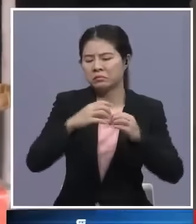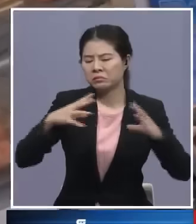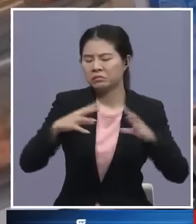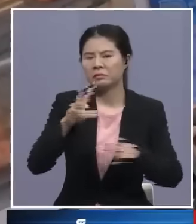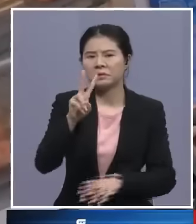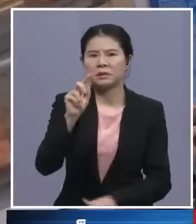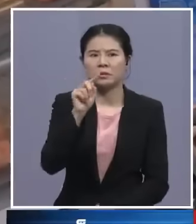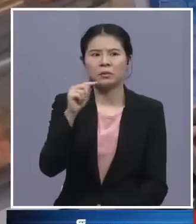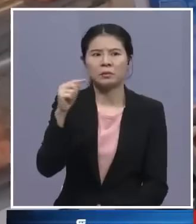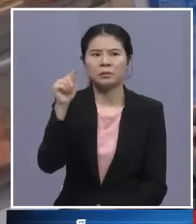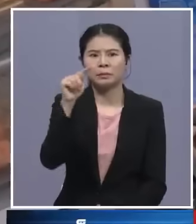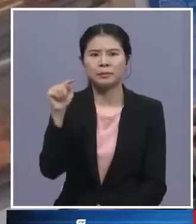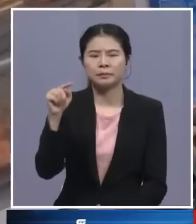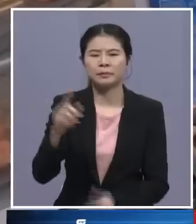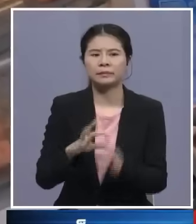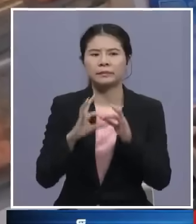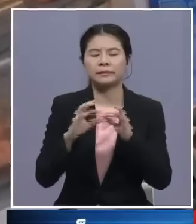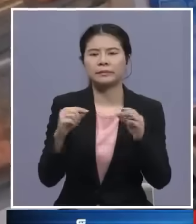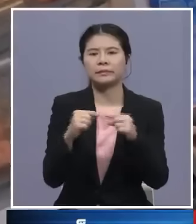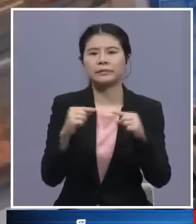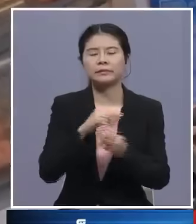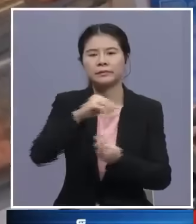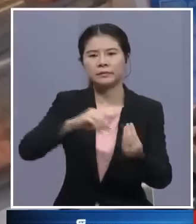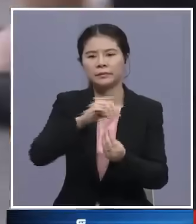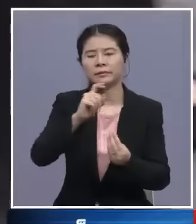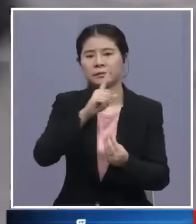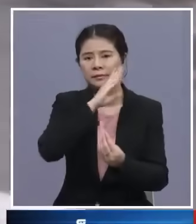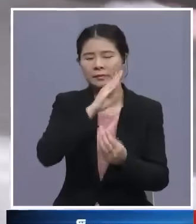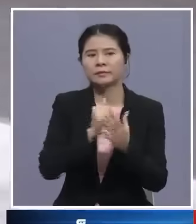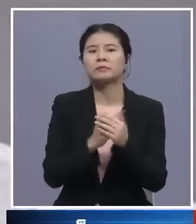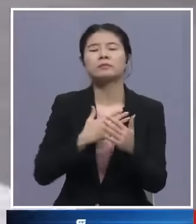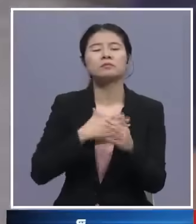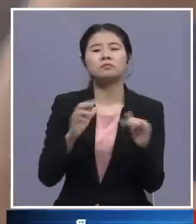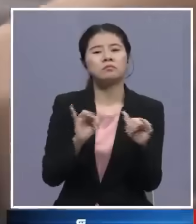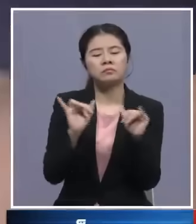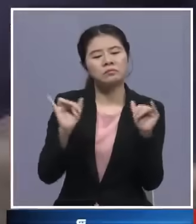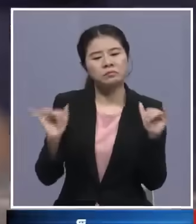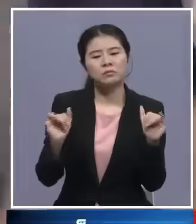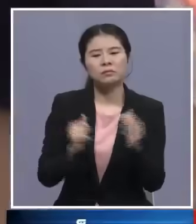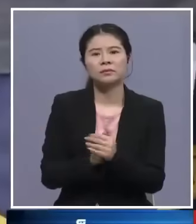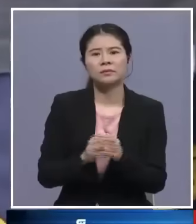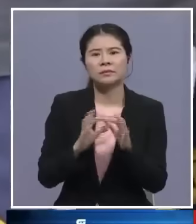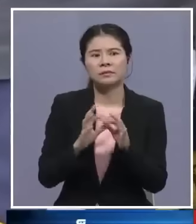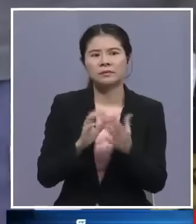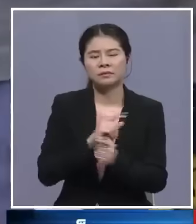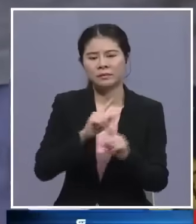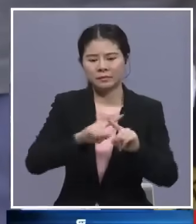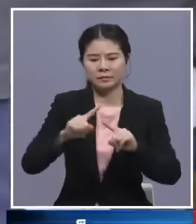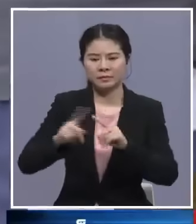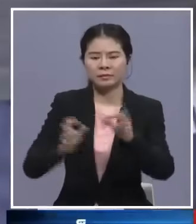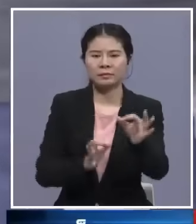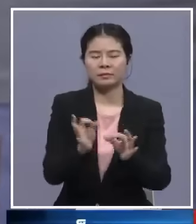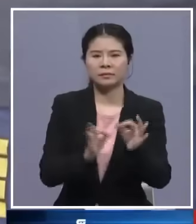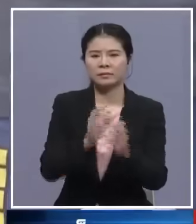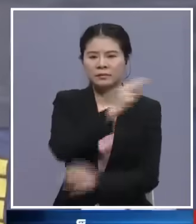สัญญาณเตือนภัยวิกฤตเศรษฐกิจที่กำลังรออยู่ข้างหน้าถ้าเราวางเฉยไม่กระตุ้นเศรษฐกิจครั้งใหญ่นี่คือคำชี้แจงของ